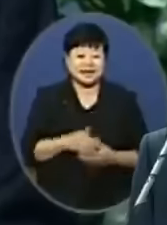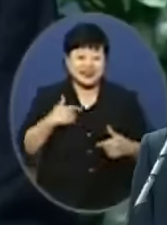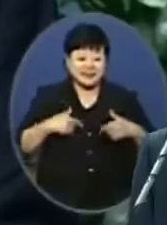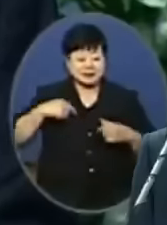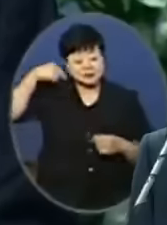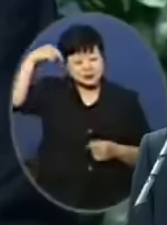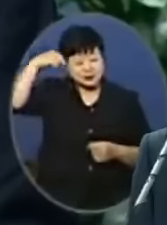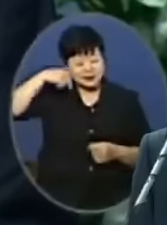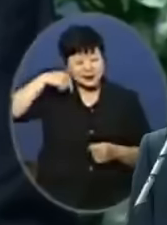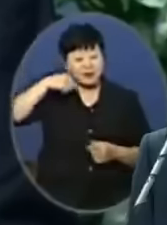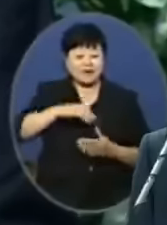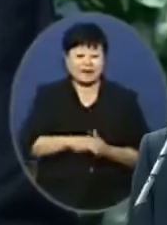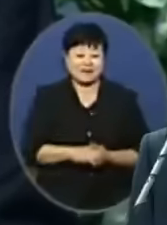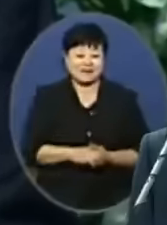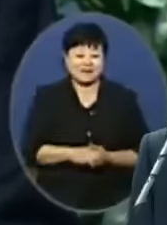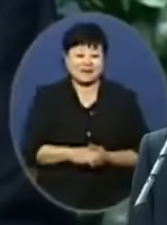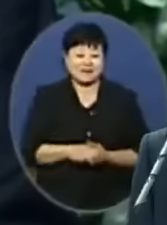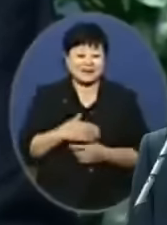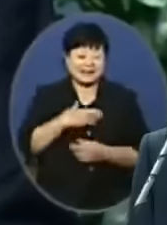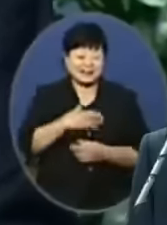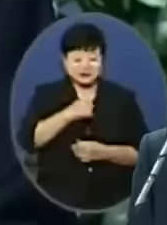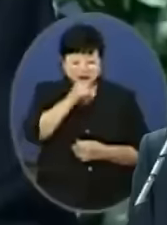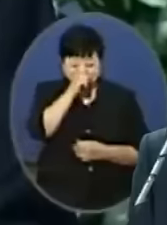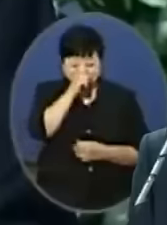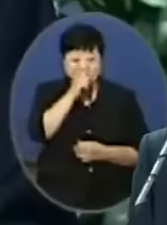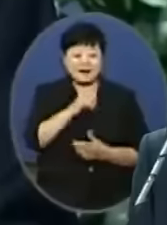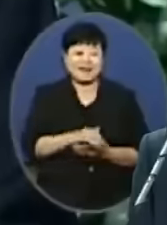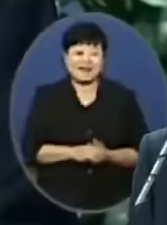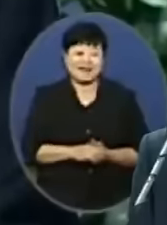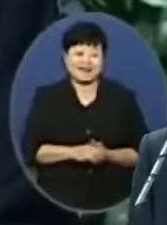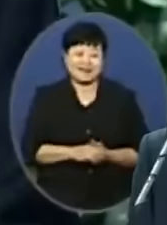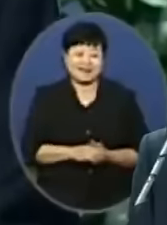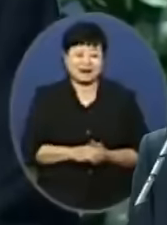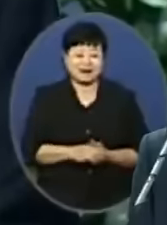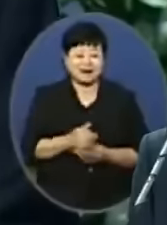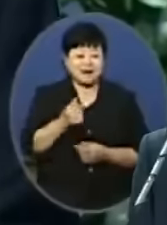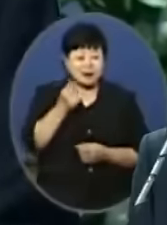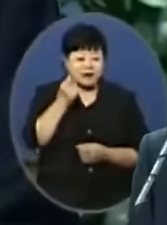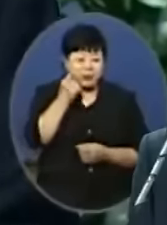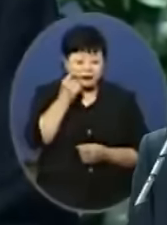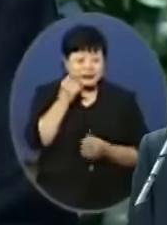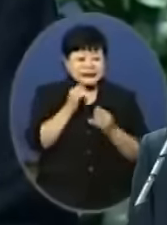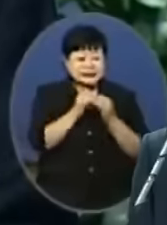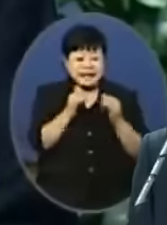기쁨을 느끼어 흐뭇한 마음의 상태를 갖지 못한 사람은